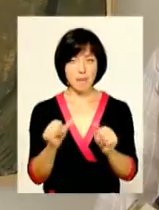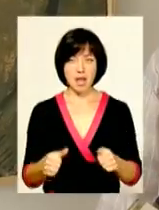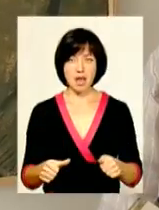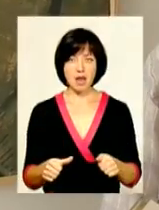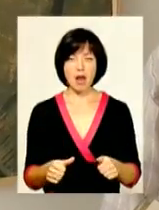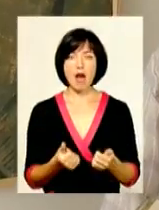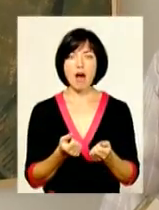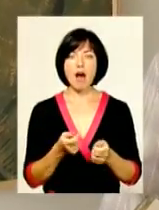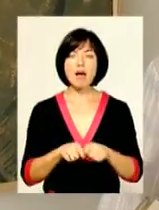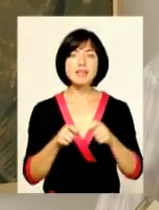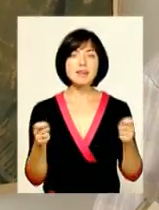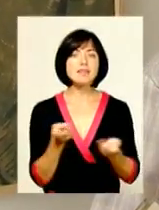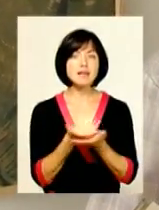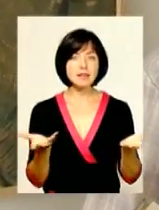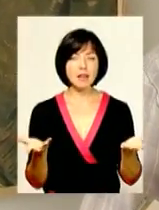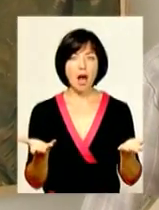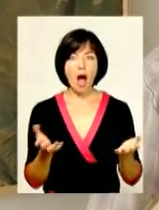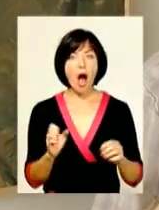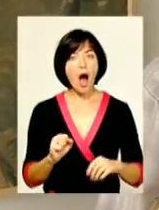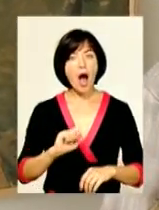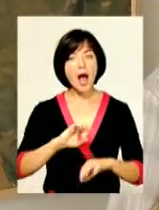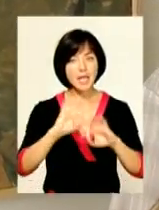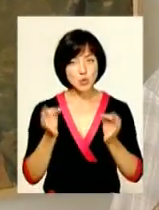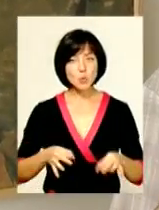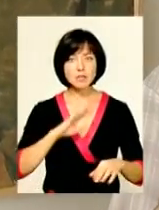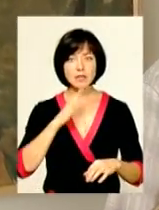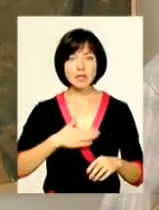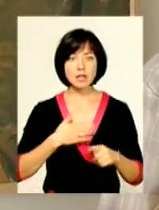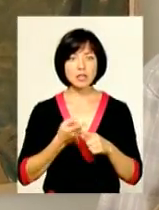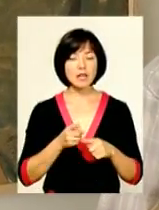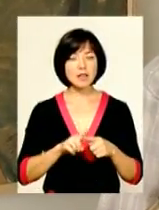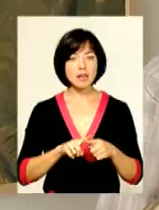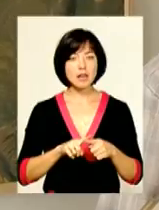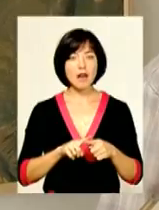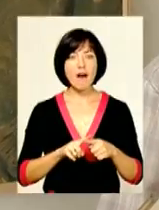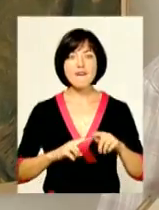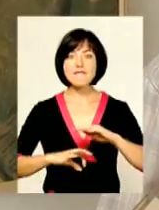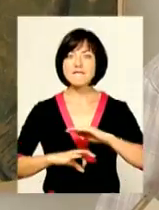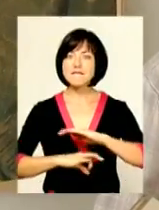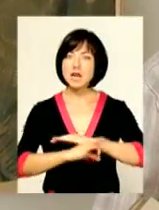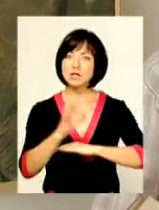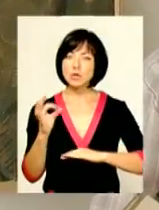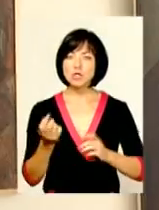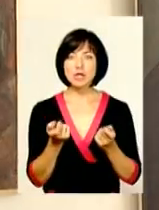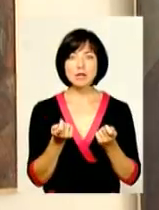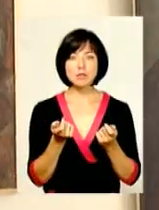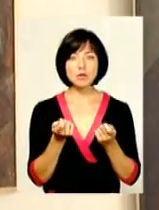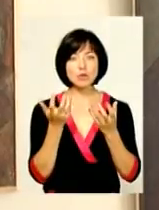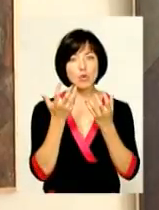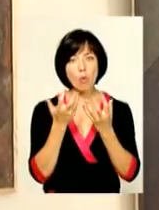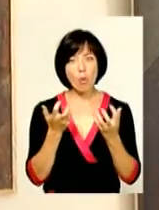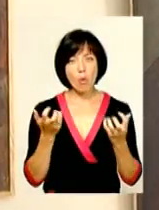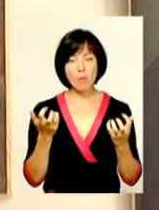вони відкриті все, розумієш? А іскусство наше, це саме, восточне, вони трохи